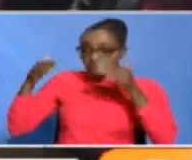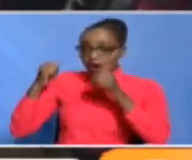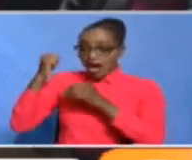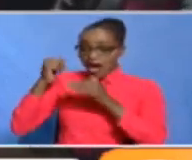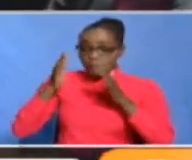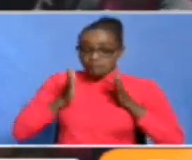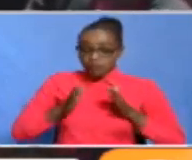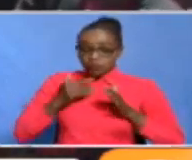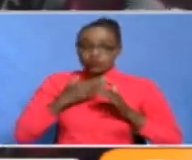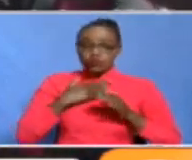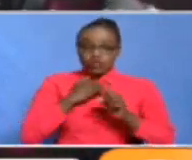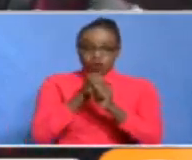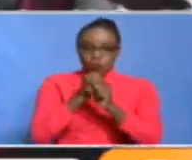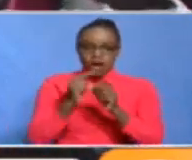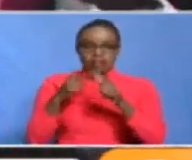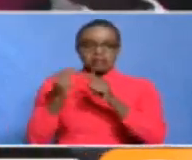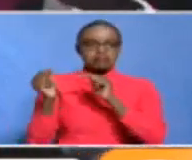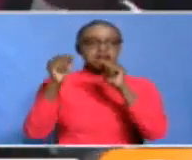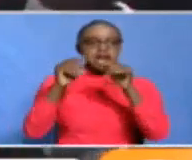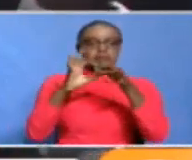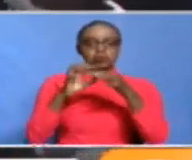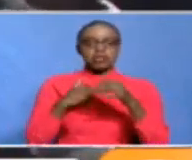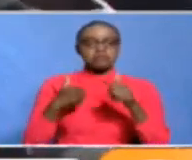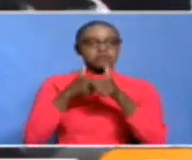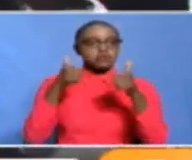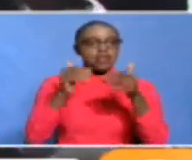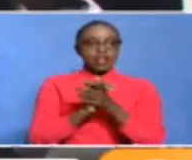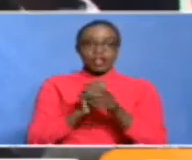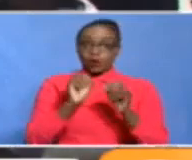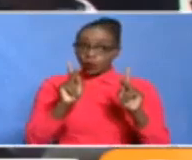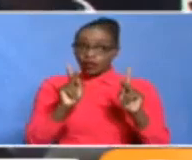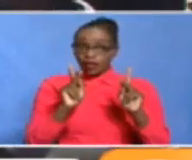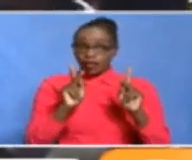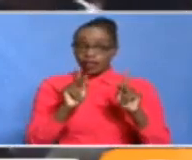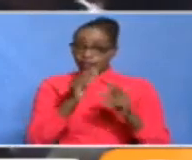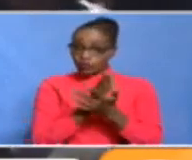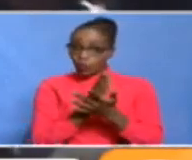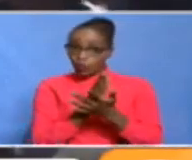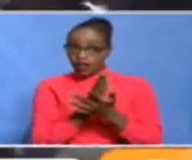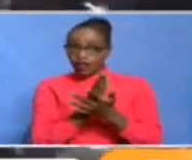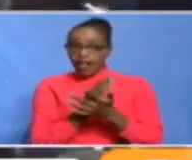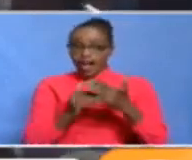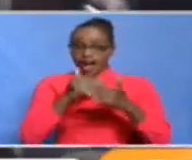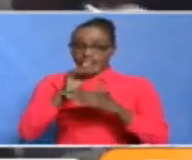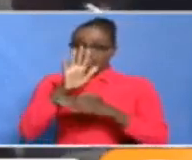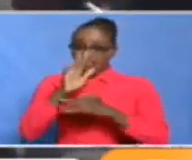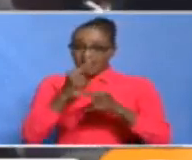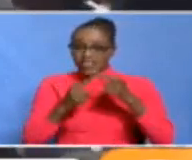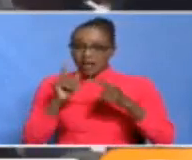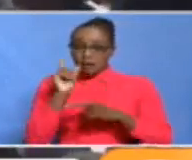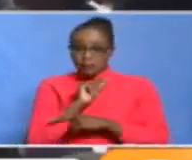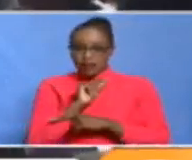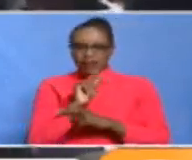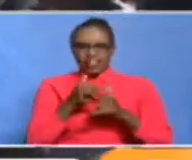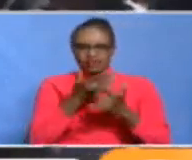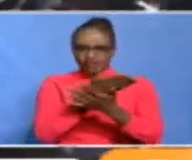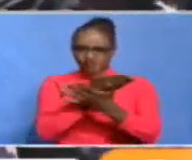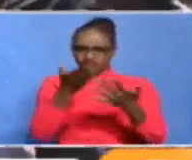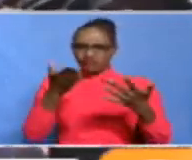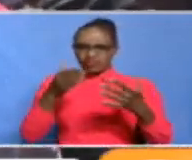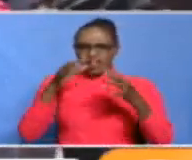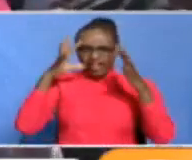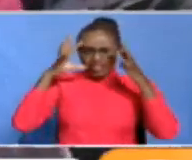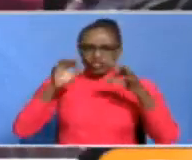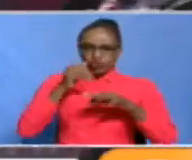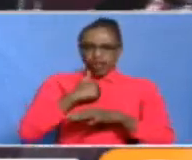wakutaka kazi wakuje waungane na mimi, si ni hivyo? Yes, baada ya miaka mitano ikifika, nyinyi ndio mko na